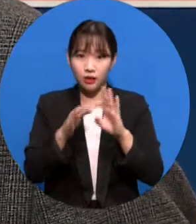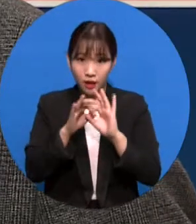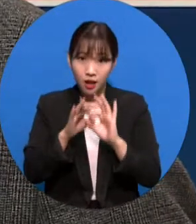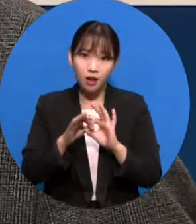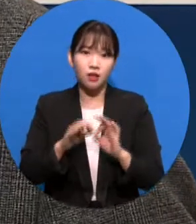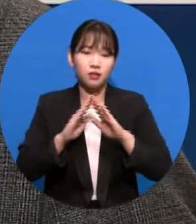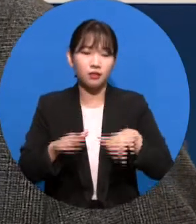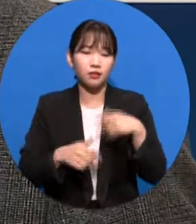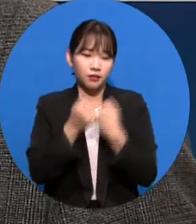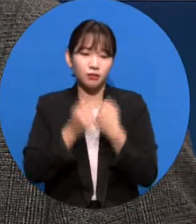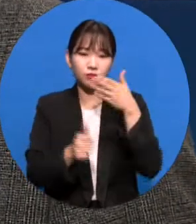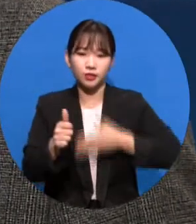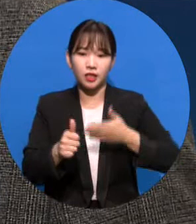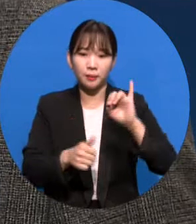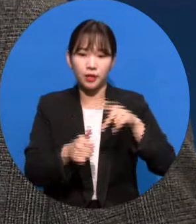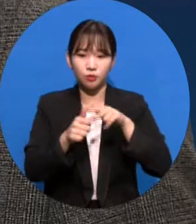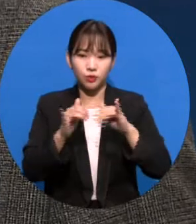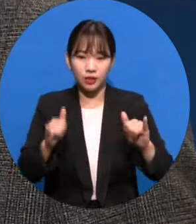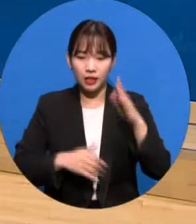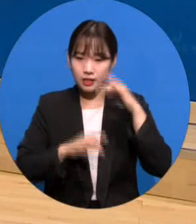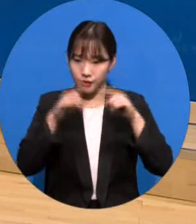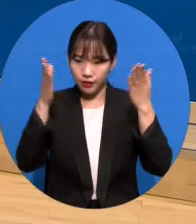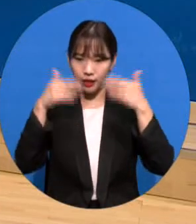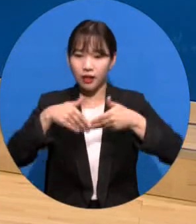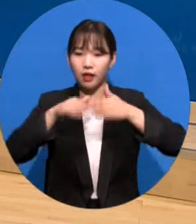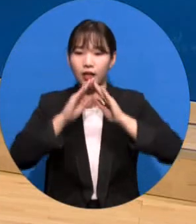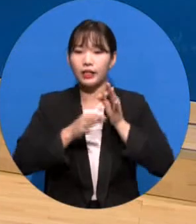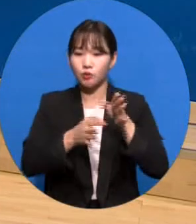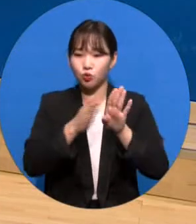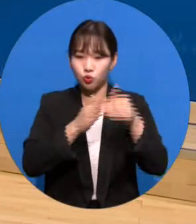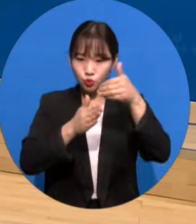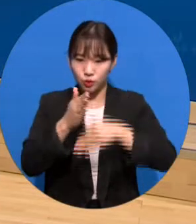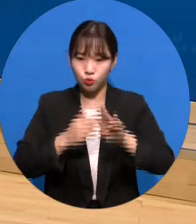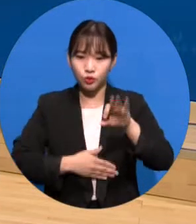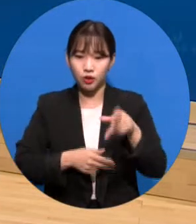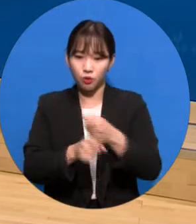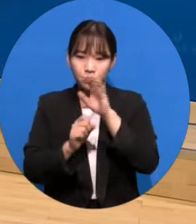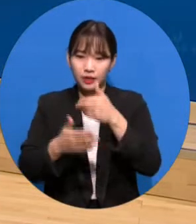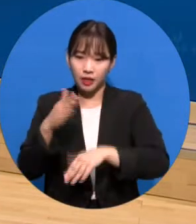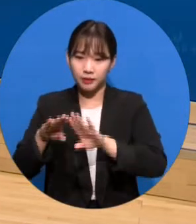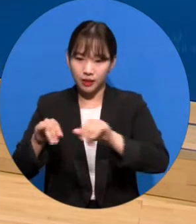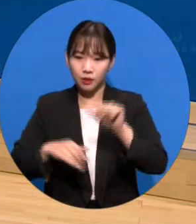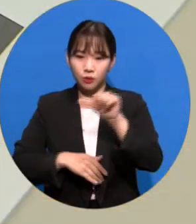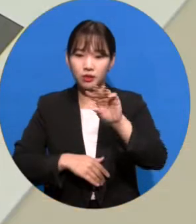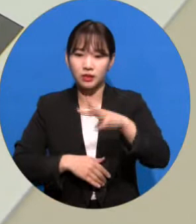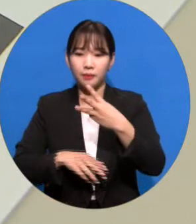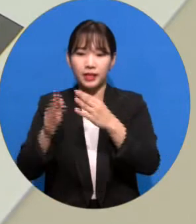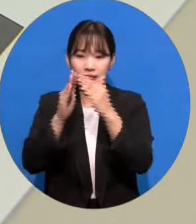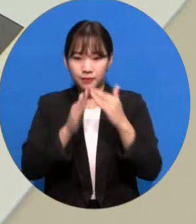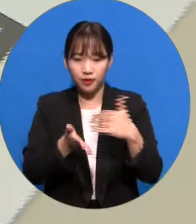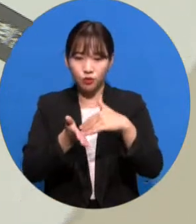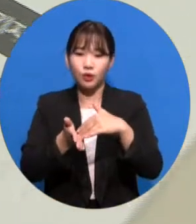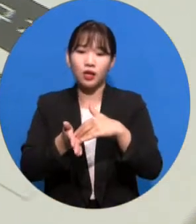요구했습니다. 민정계 후보는 한중공대 건립지를 기증하고 남은 부영 골프장 잔여 부지에 5,300세대